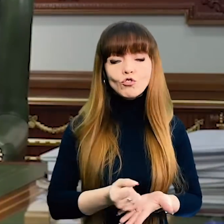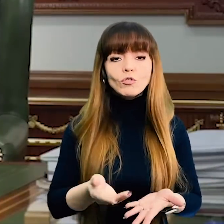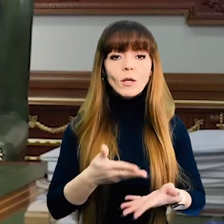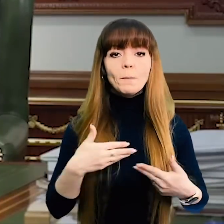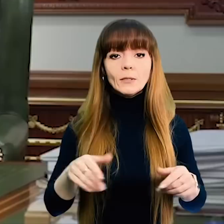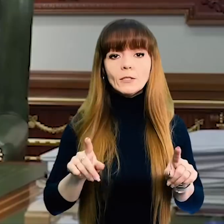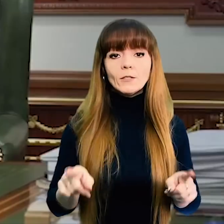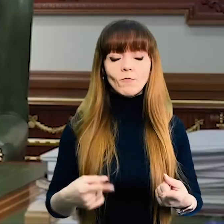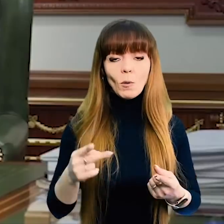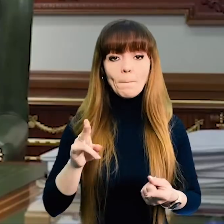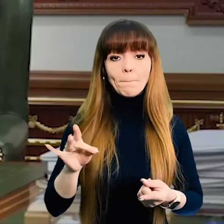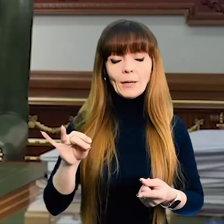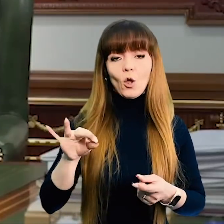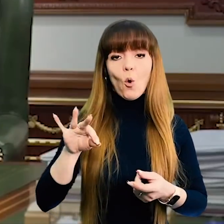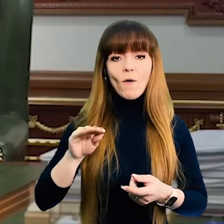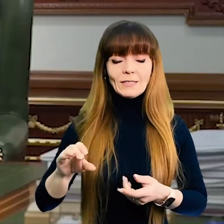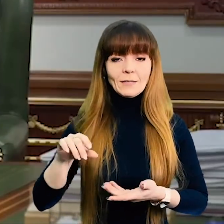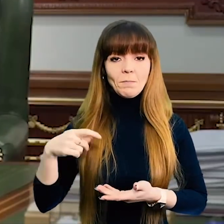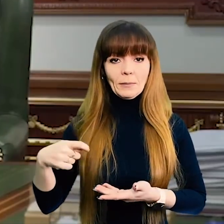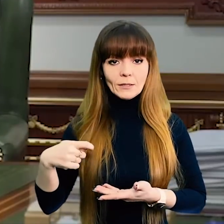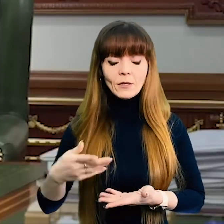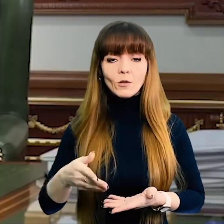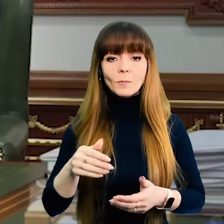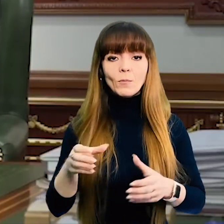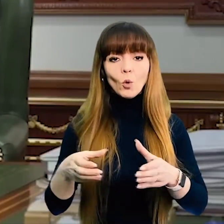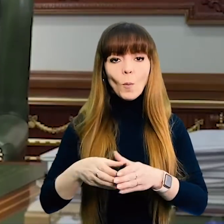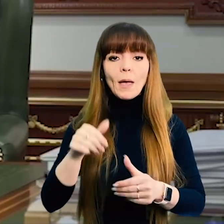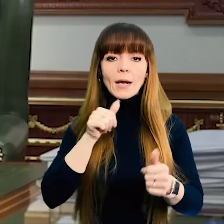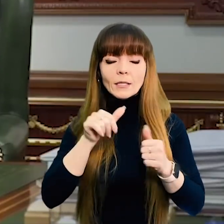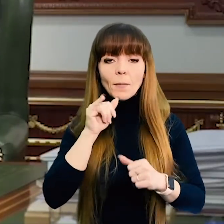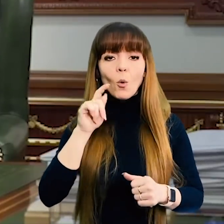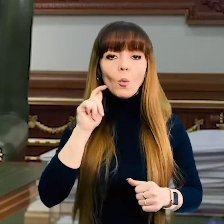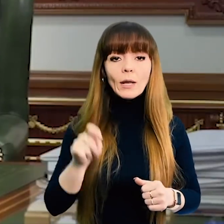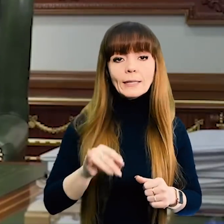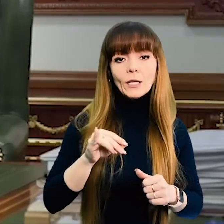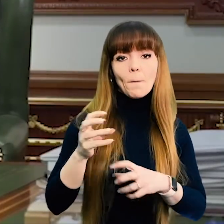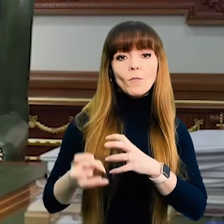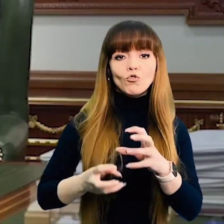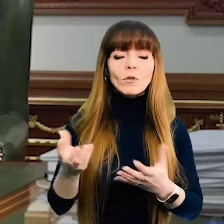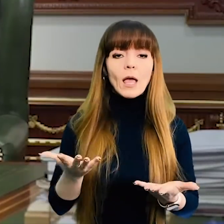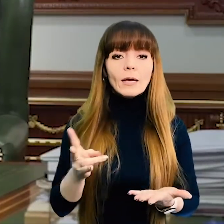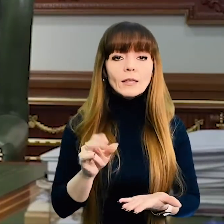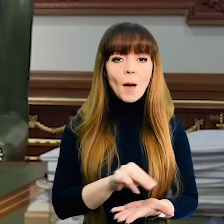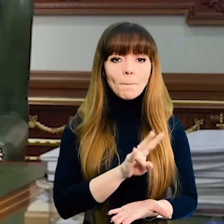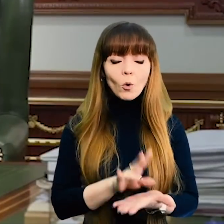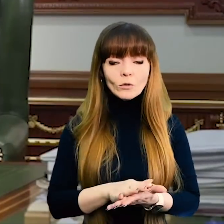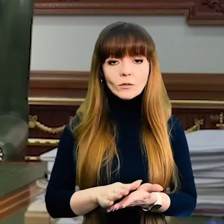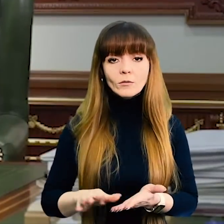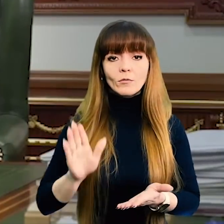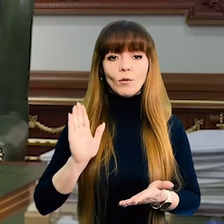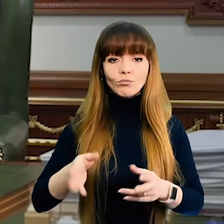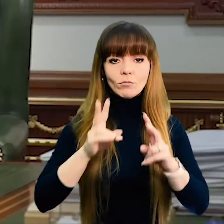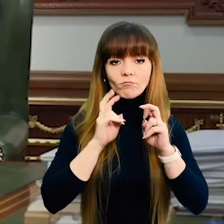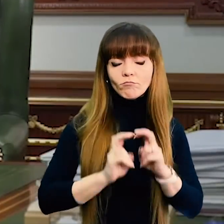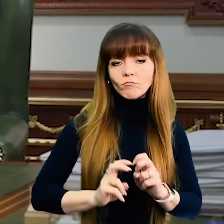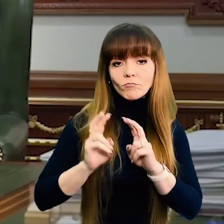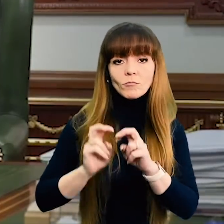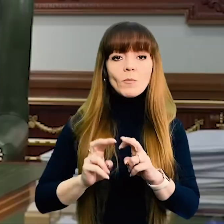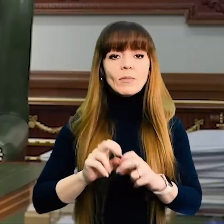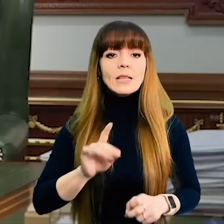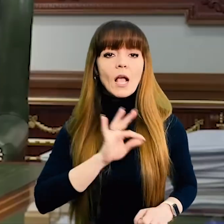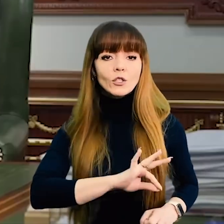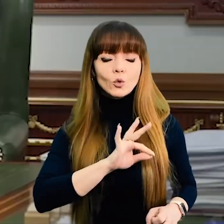цього тижня ми створюємо при Офісі Президента групу експертів українських та міжнародних, які на постійній основі